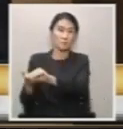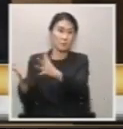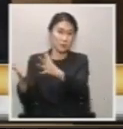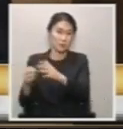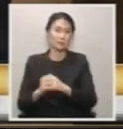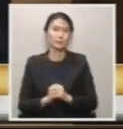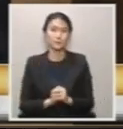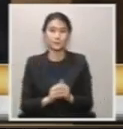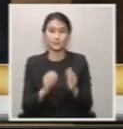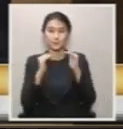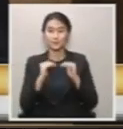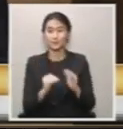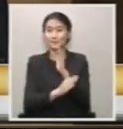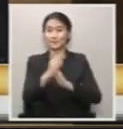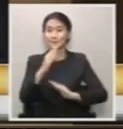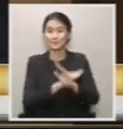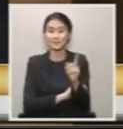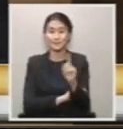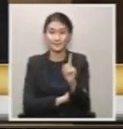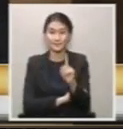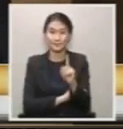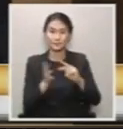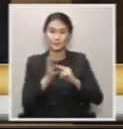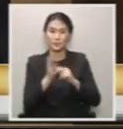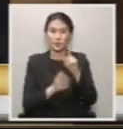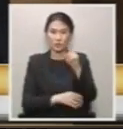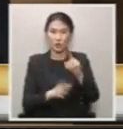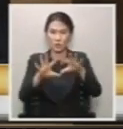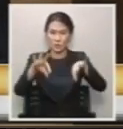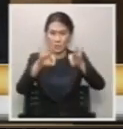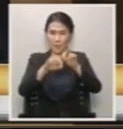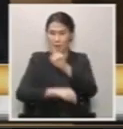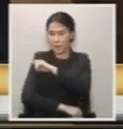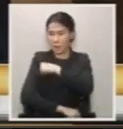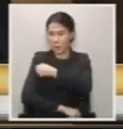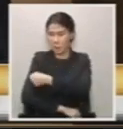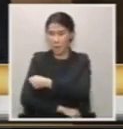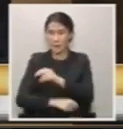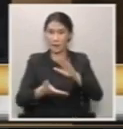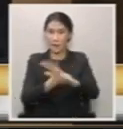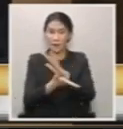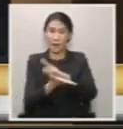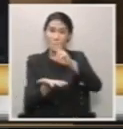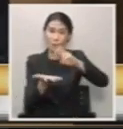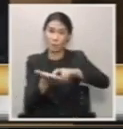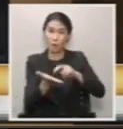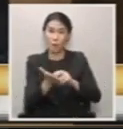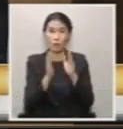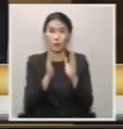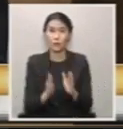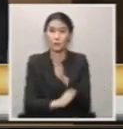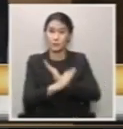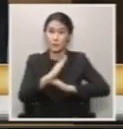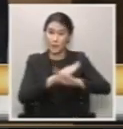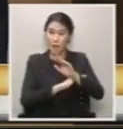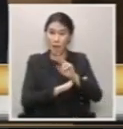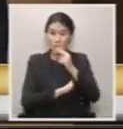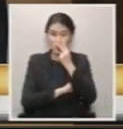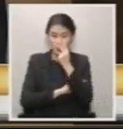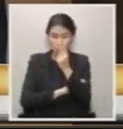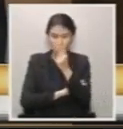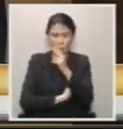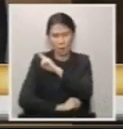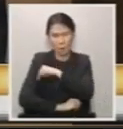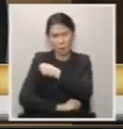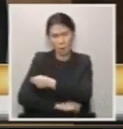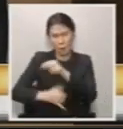ที่พูดถึงนั้นต้องให้แพทย์เป็นผู้วินิจฉัยว่าเป็นคนพิการตามความเห็นของแ